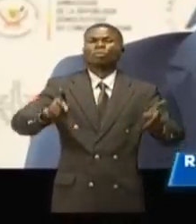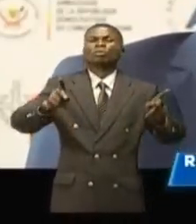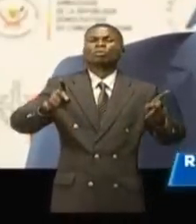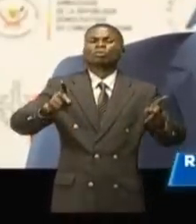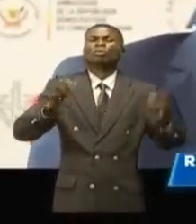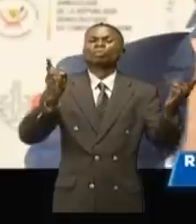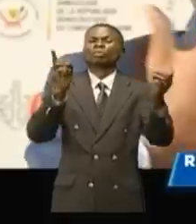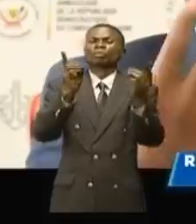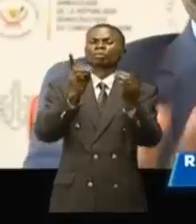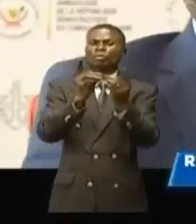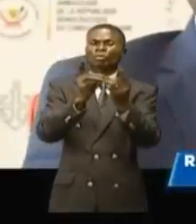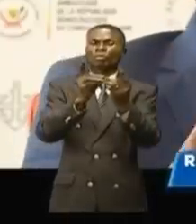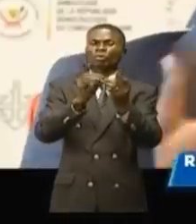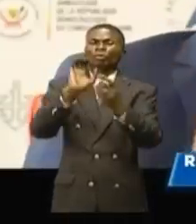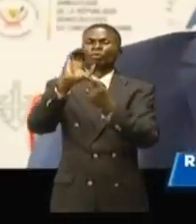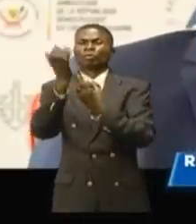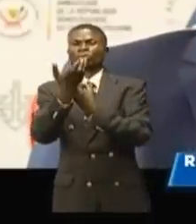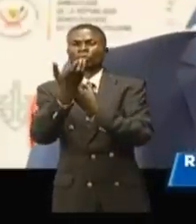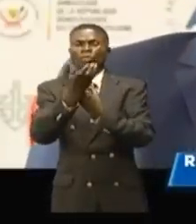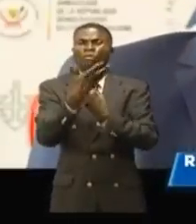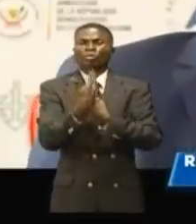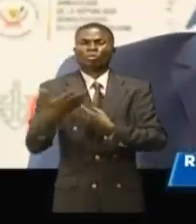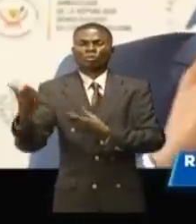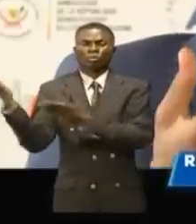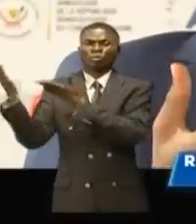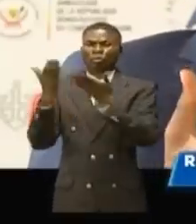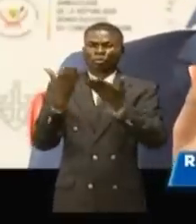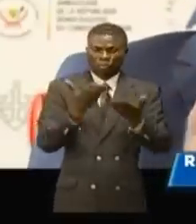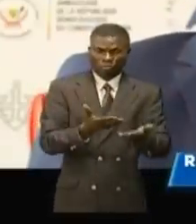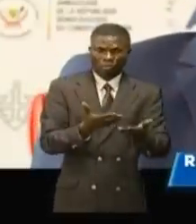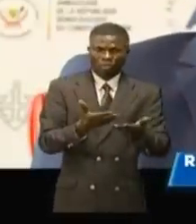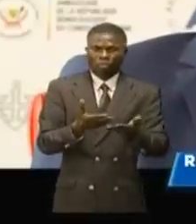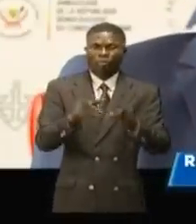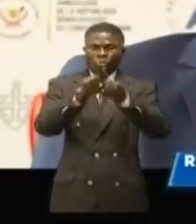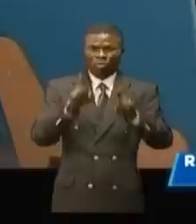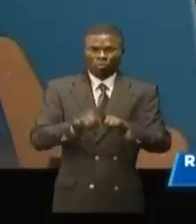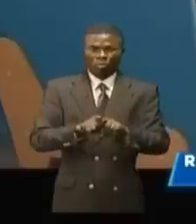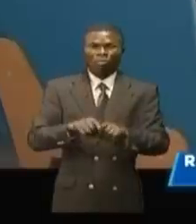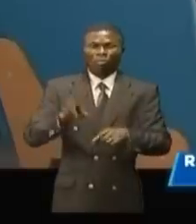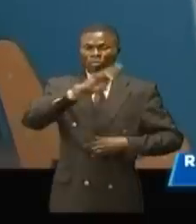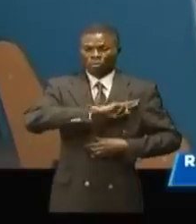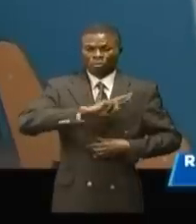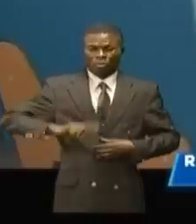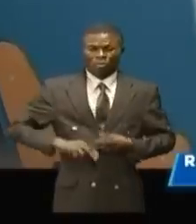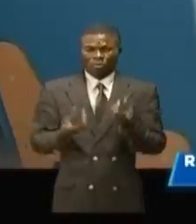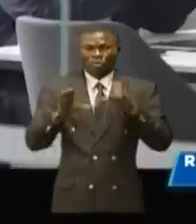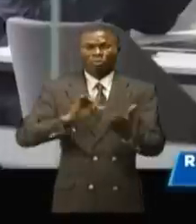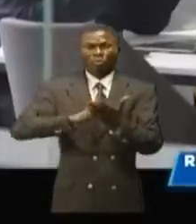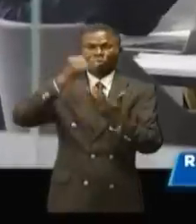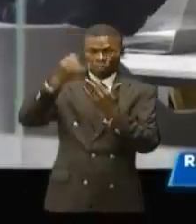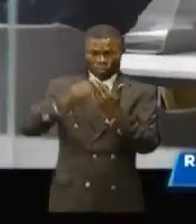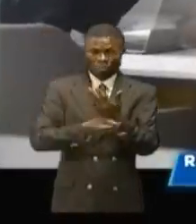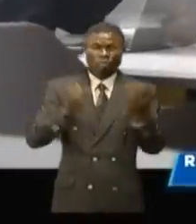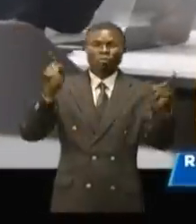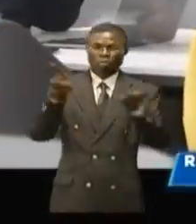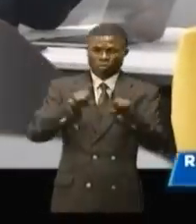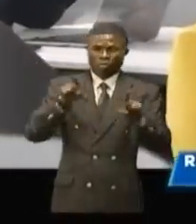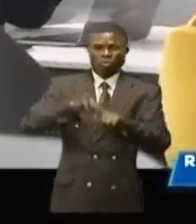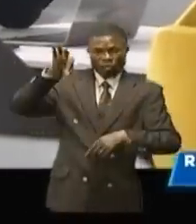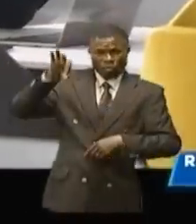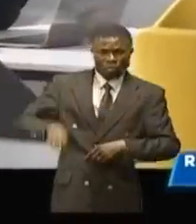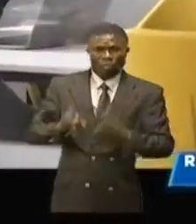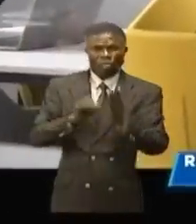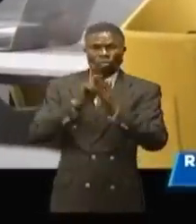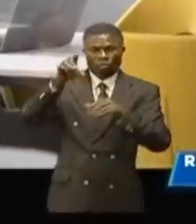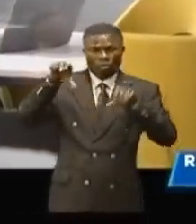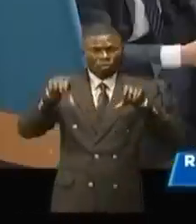une rencontre entre la culture et le produit que vous amenez. Aller au niveau de la RDC sur des projets qui rencontrent le bien et le développement de